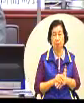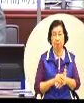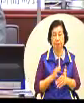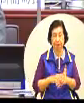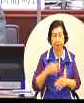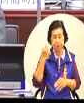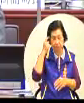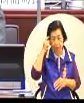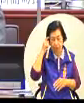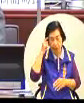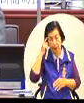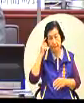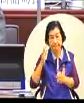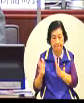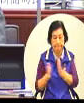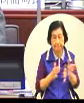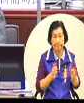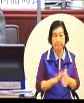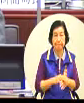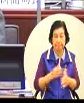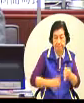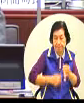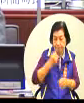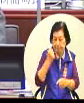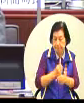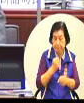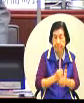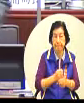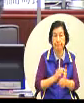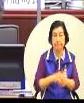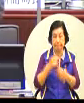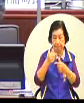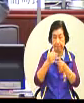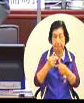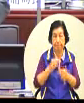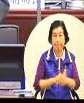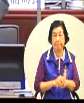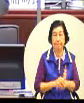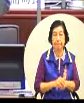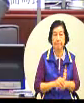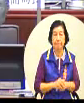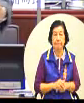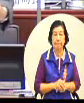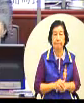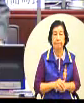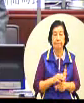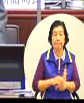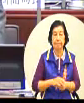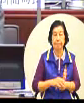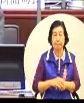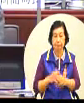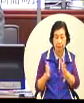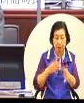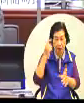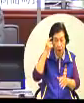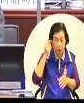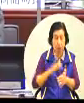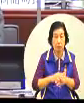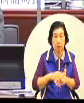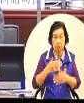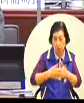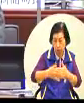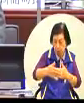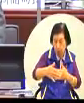想能够实践才是理想，理想的实践是有很多漫长的